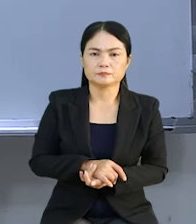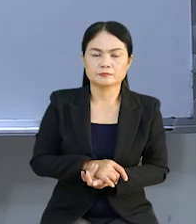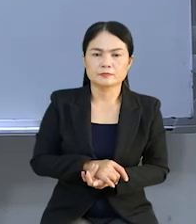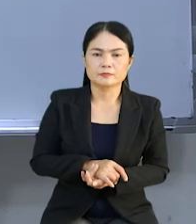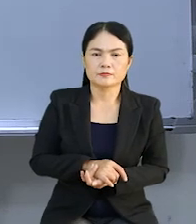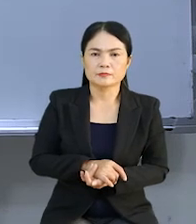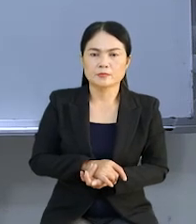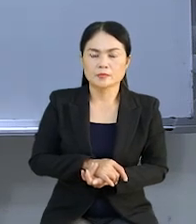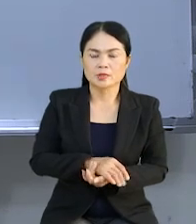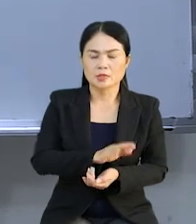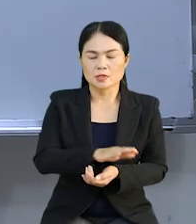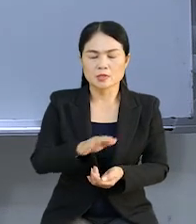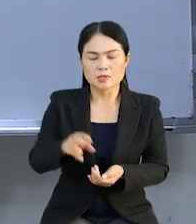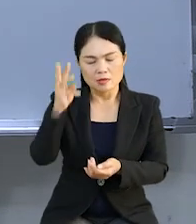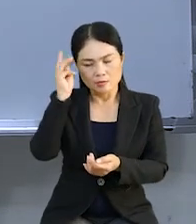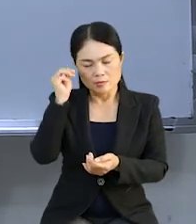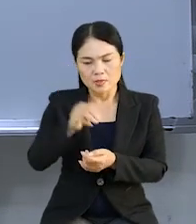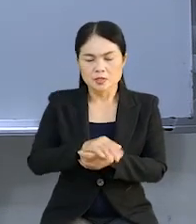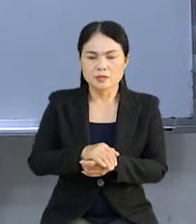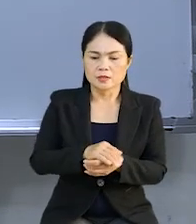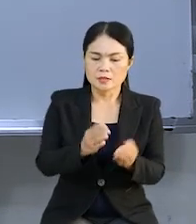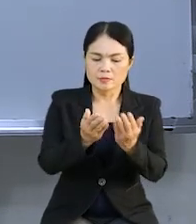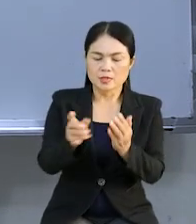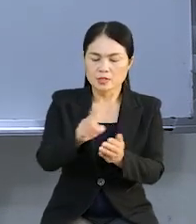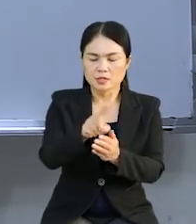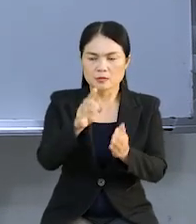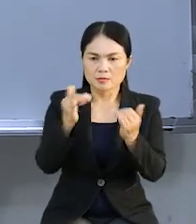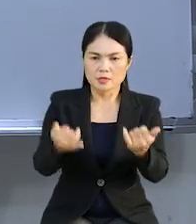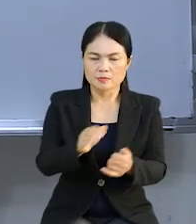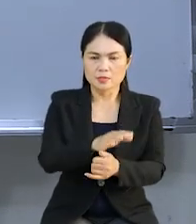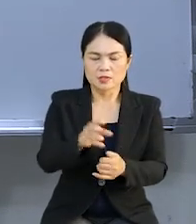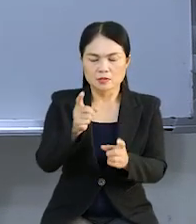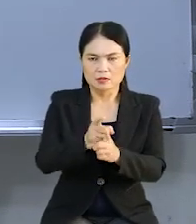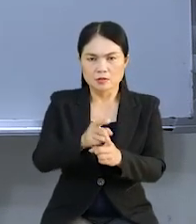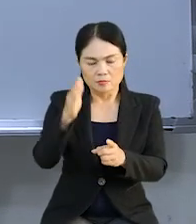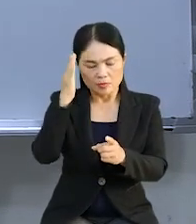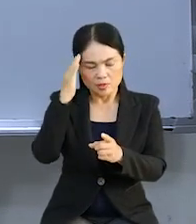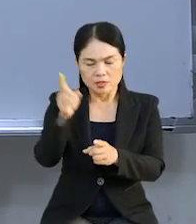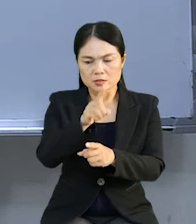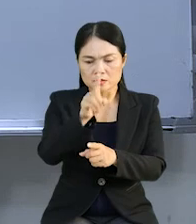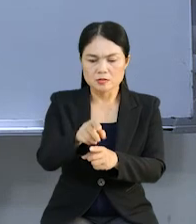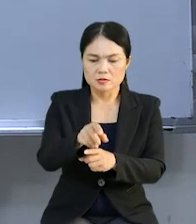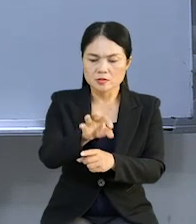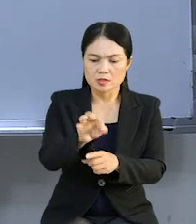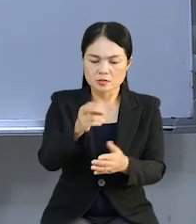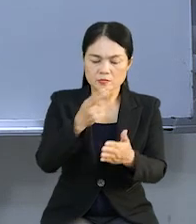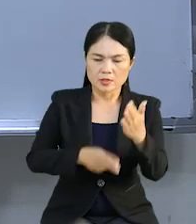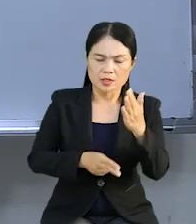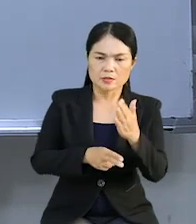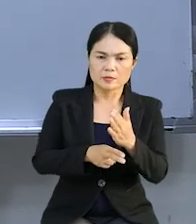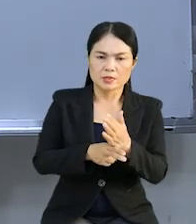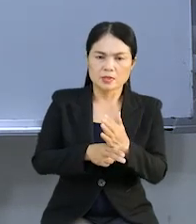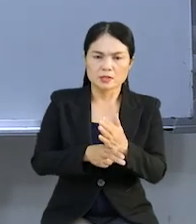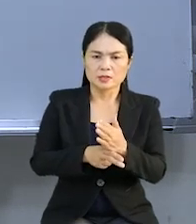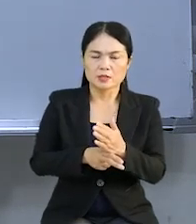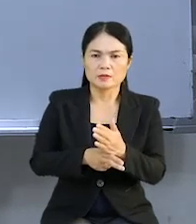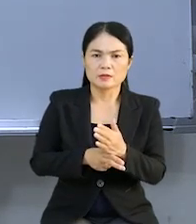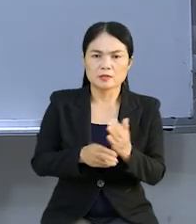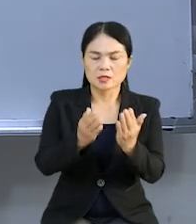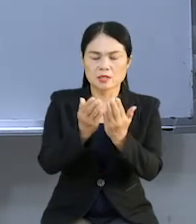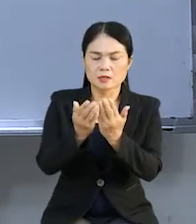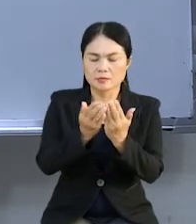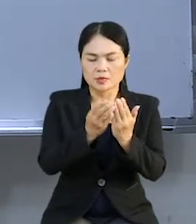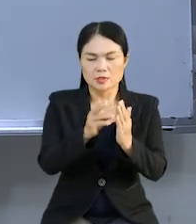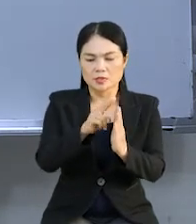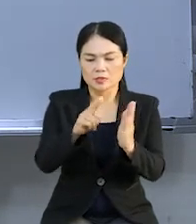បាទលោកគ្រូគិតថាកូនអាចនឹងអានសំណួររួចរាល់ហើយដូច្នេះកូនត្រូវតែចាំថាសំណួរសួររកអ្វីណាកូនណាតោះឥឡូវយើងអានអត្ថ